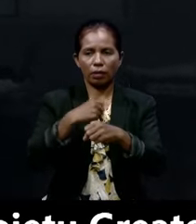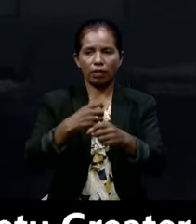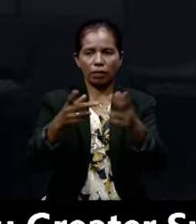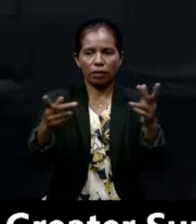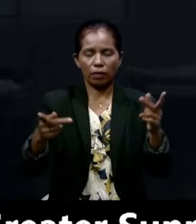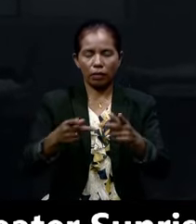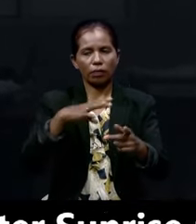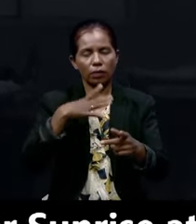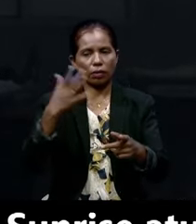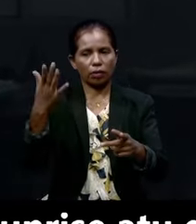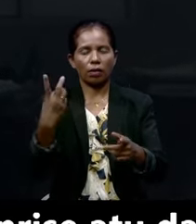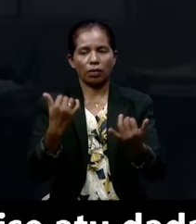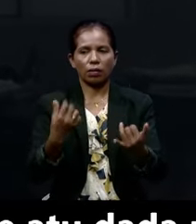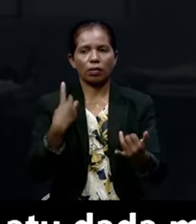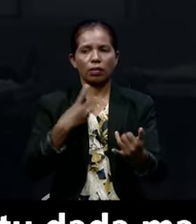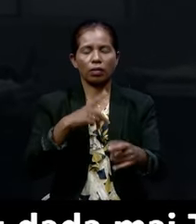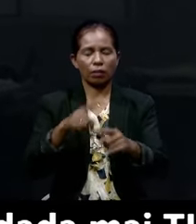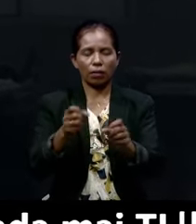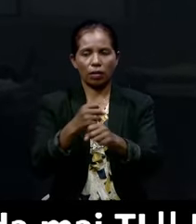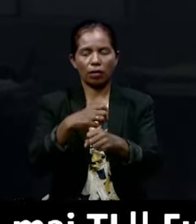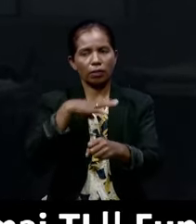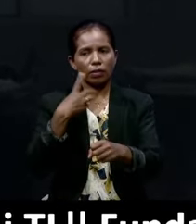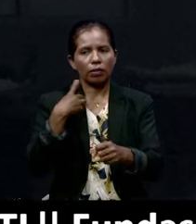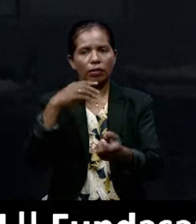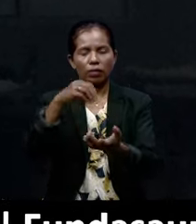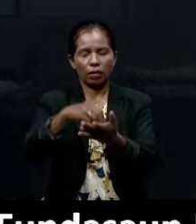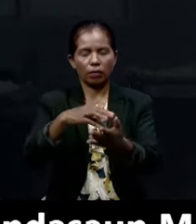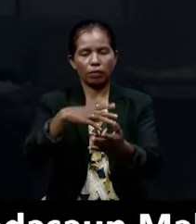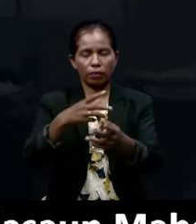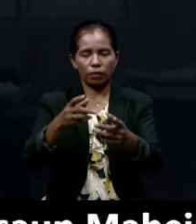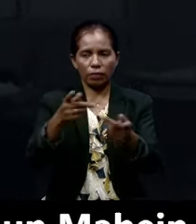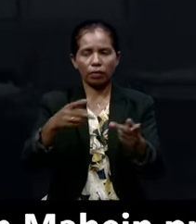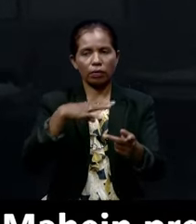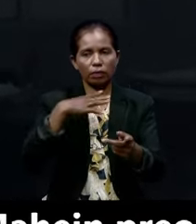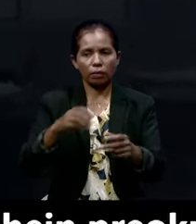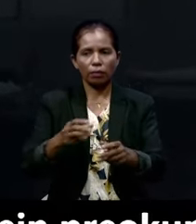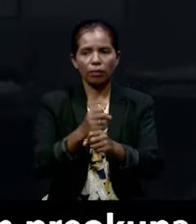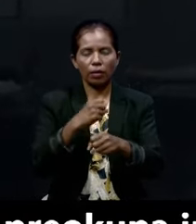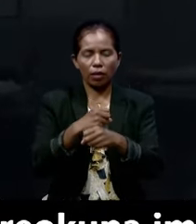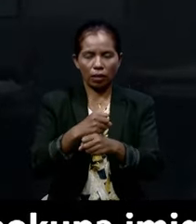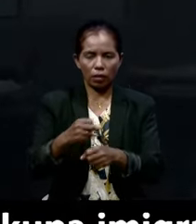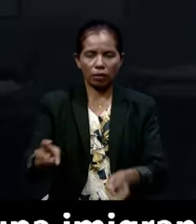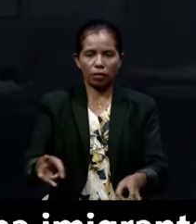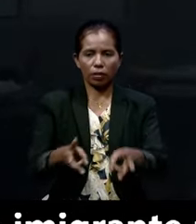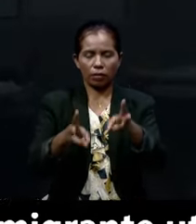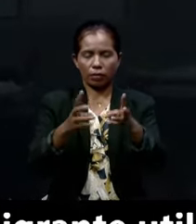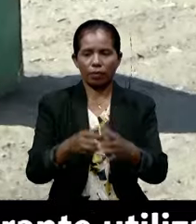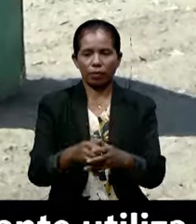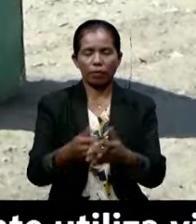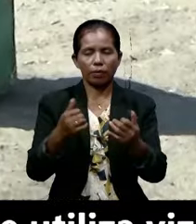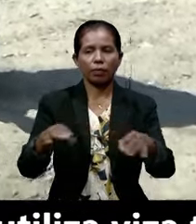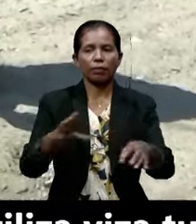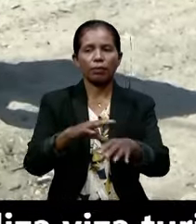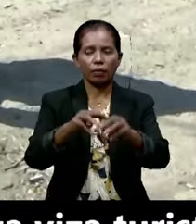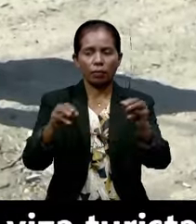lisu hine ba. Agora dau kita bel halo patin lisu, itla bel etau patin lisu, tamba construção ne lau hela. Total lixeira ne beda daun ne Servisu